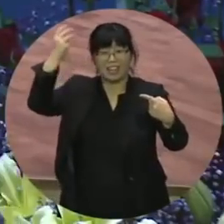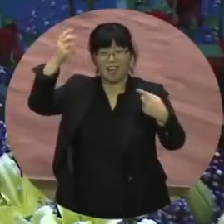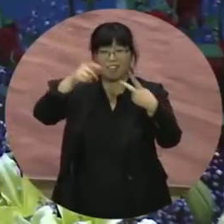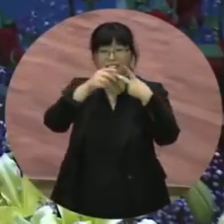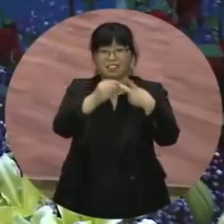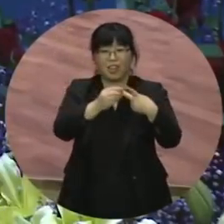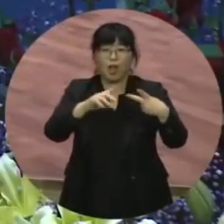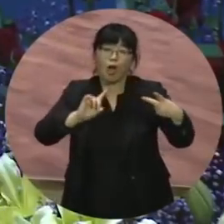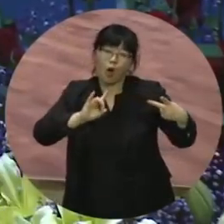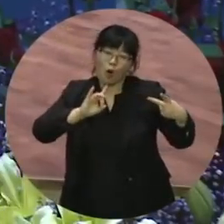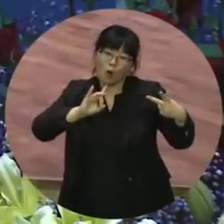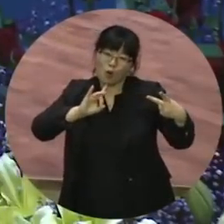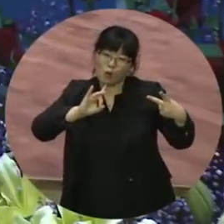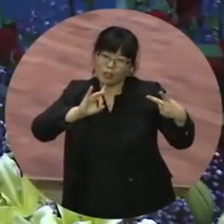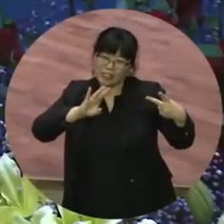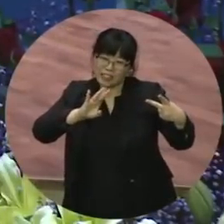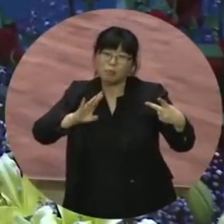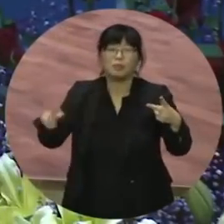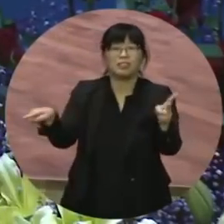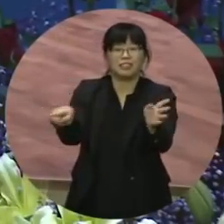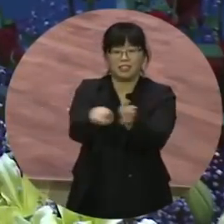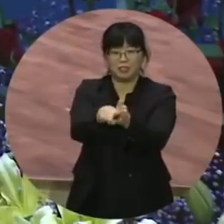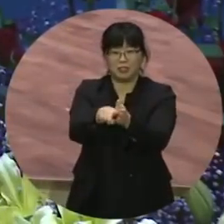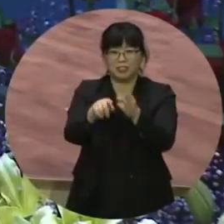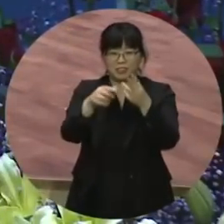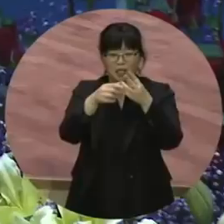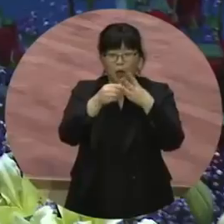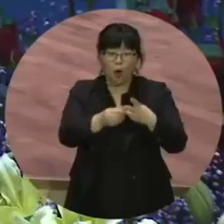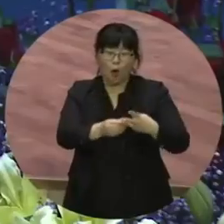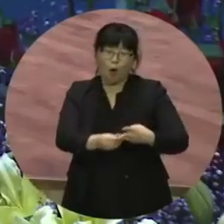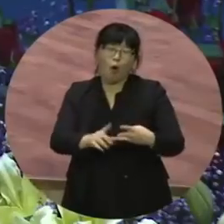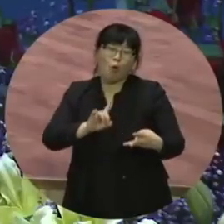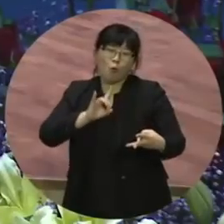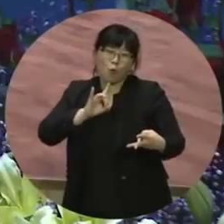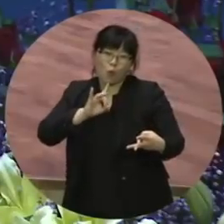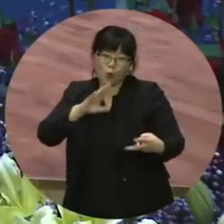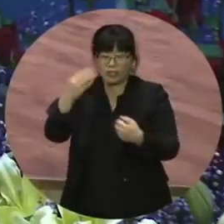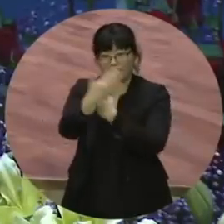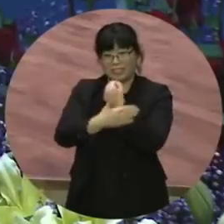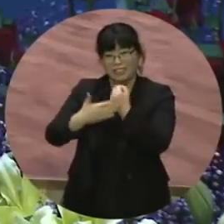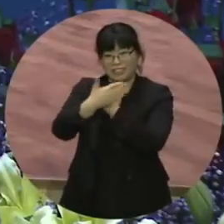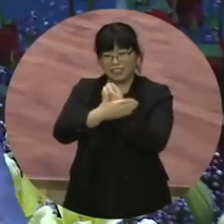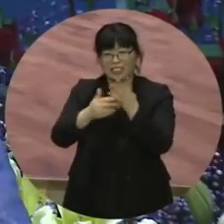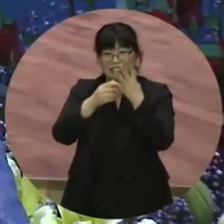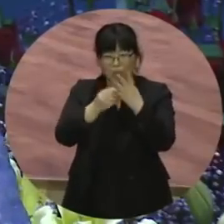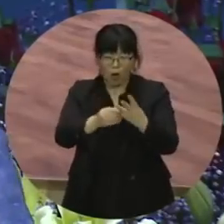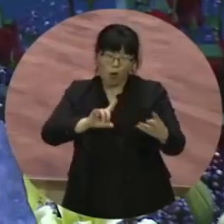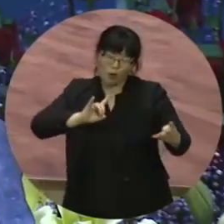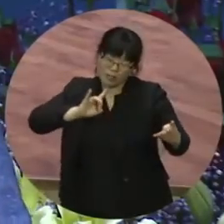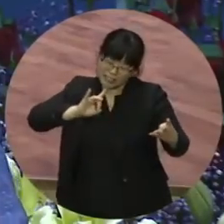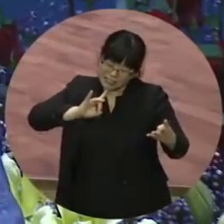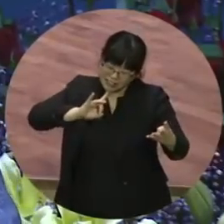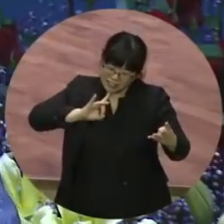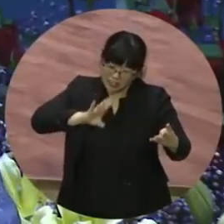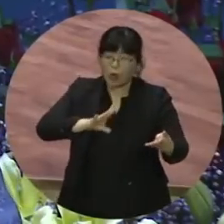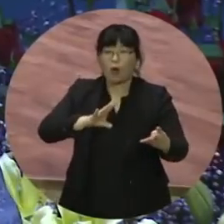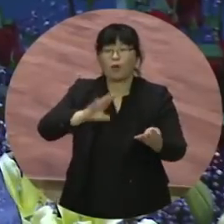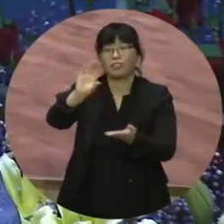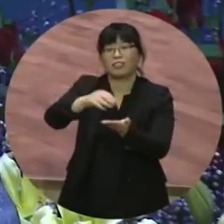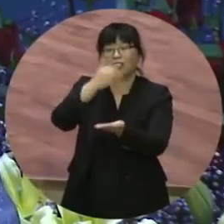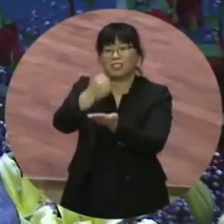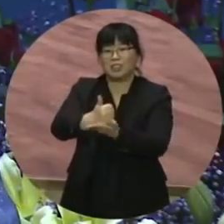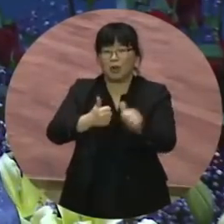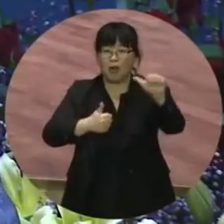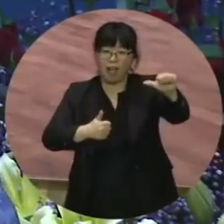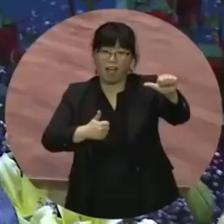솔라 피데, 솔라 그라티아, 솔루스 크리스토스,